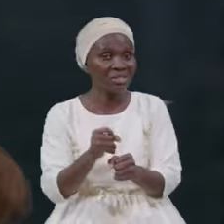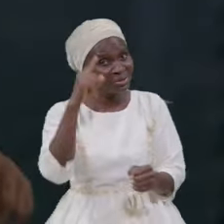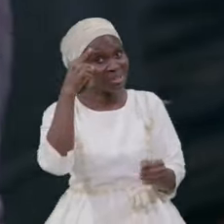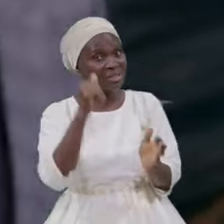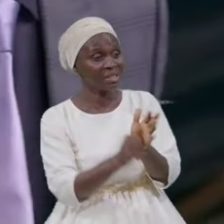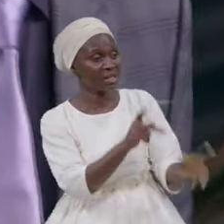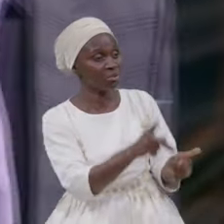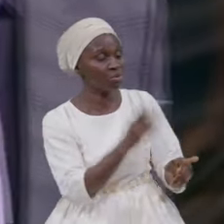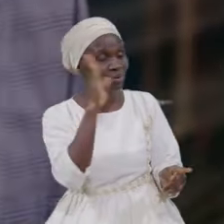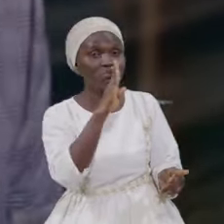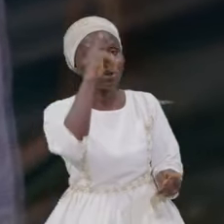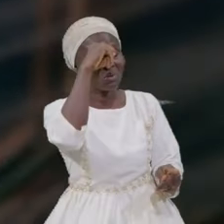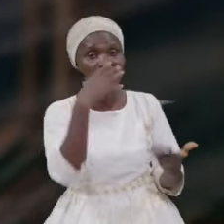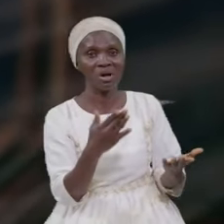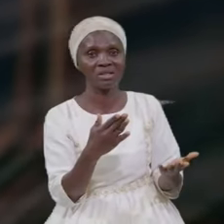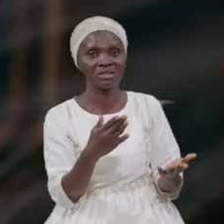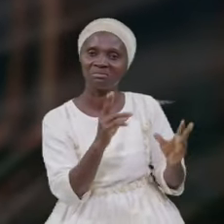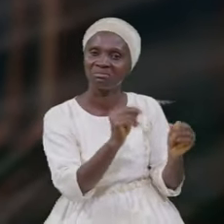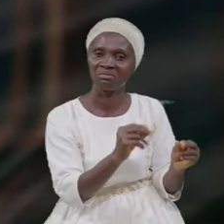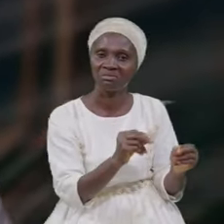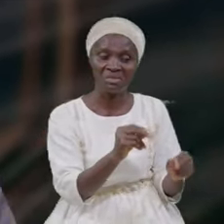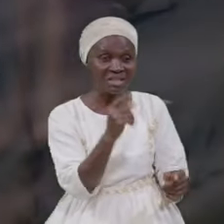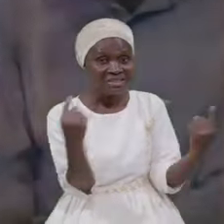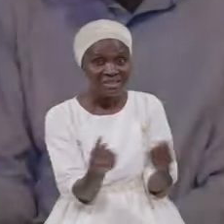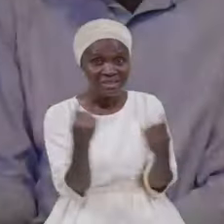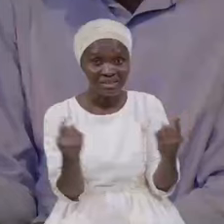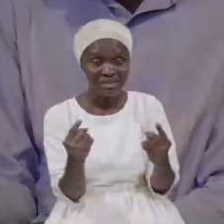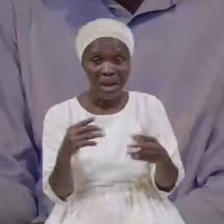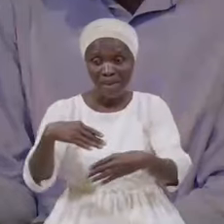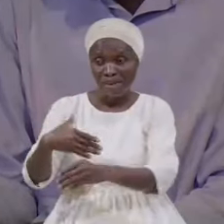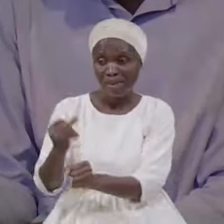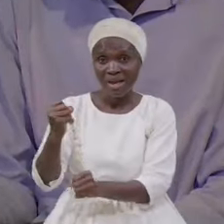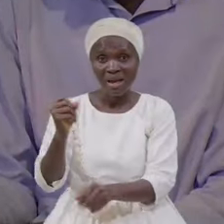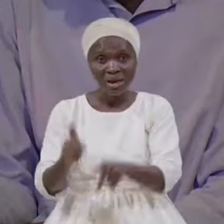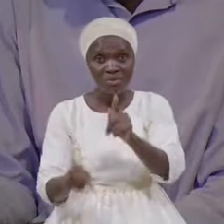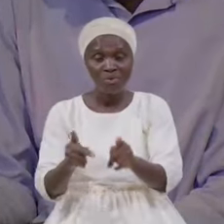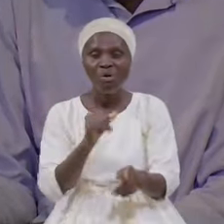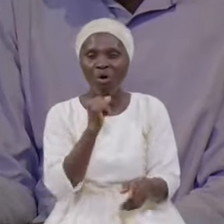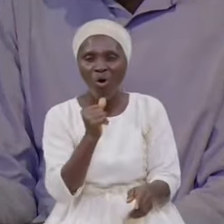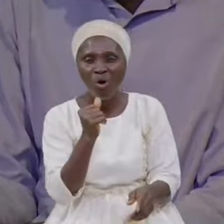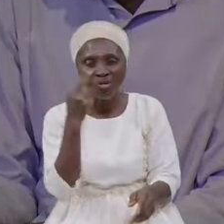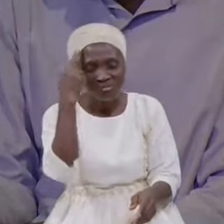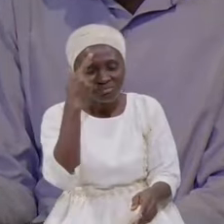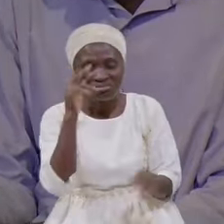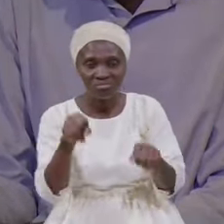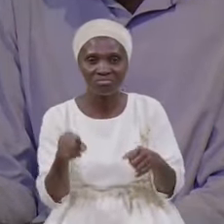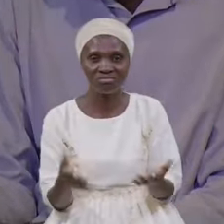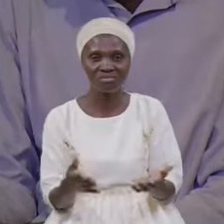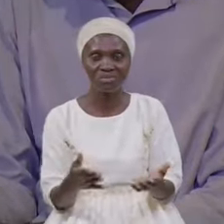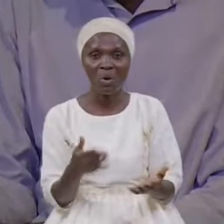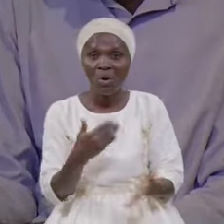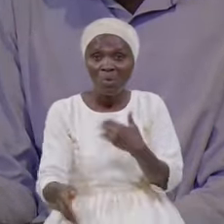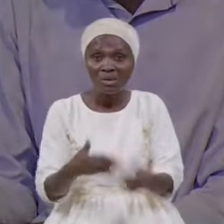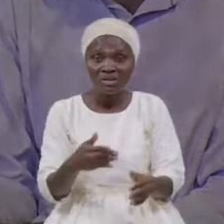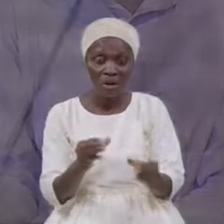pousse les gens à être irraisonnables, irréalistes. Et quelle que soit la chance que vous donnez, comme c'était